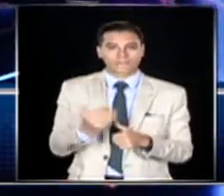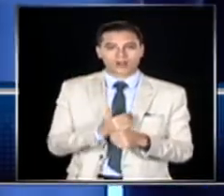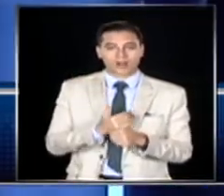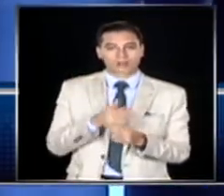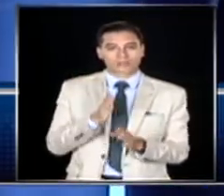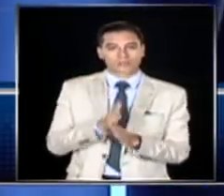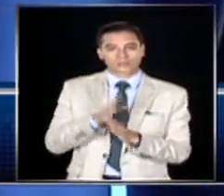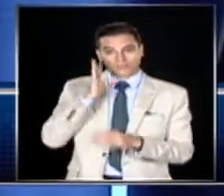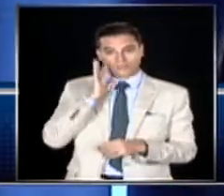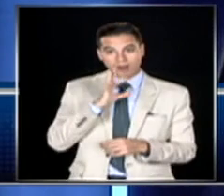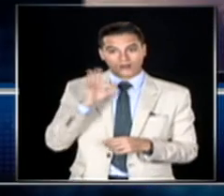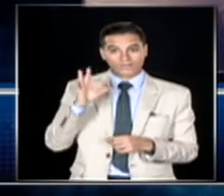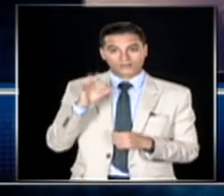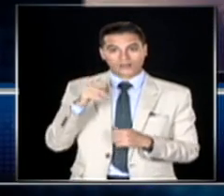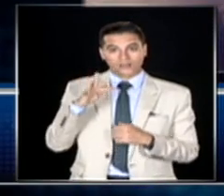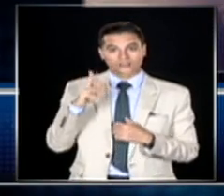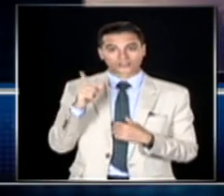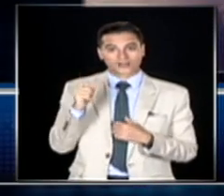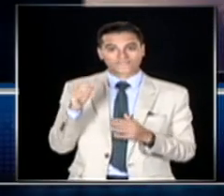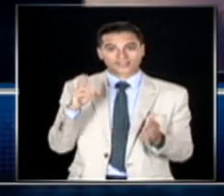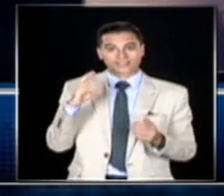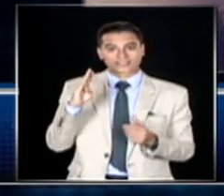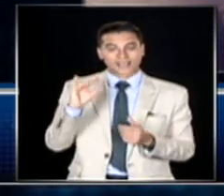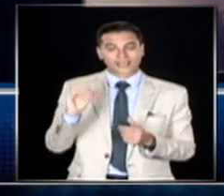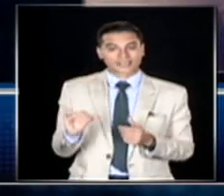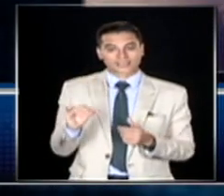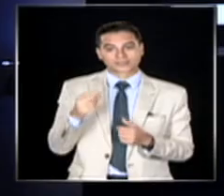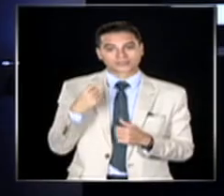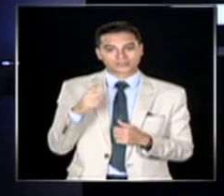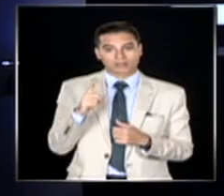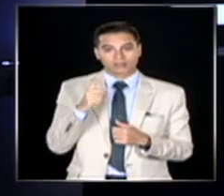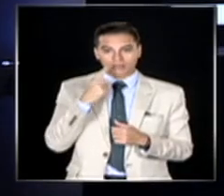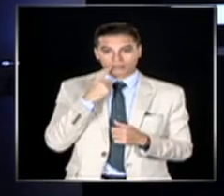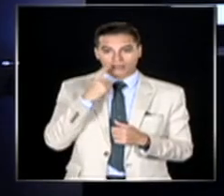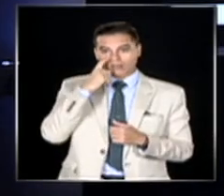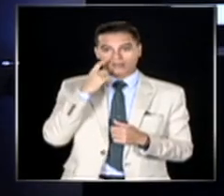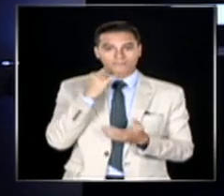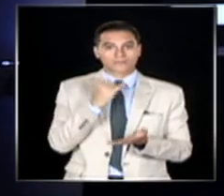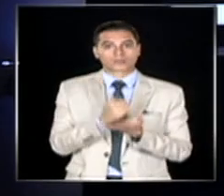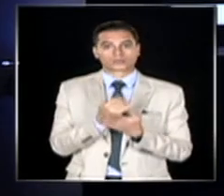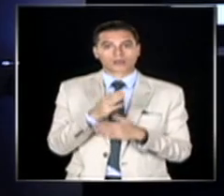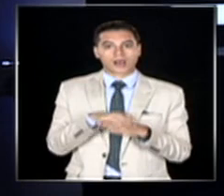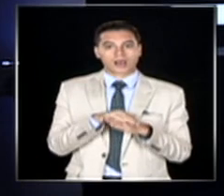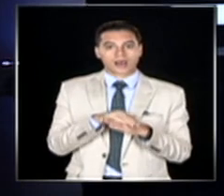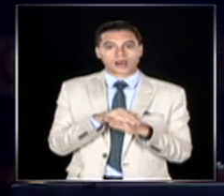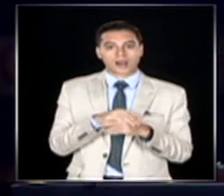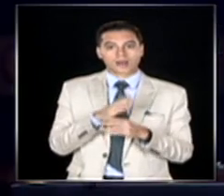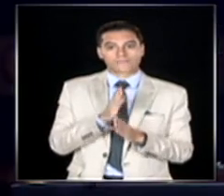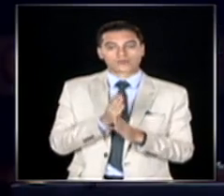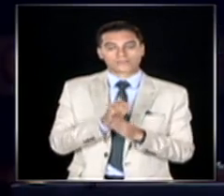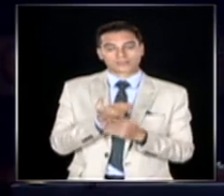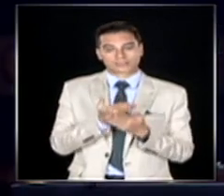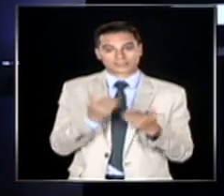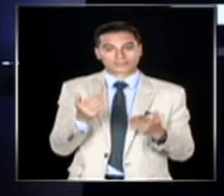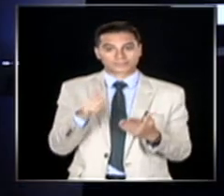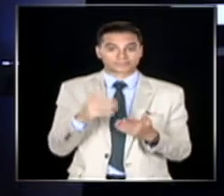خطفت مني المعلومة. مرات أشرف زكي نقيب إيه؟ الممثل المصري. نتيجة